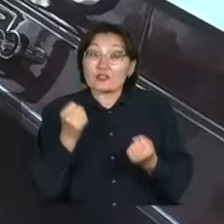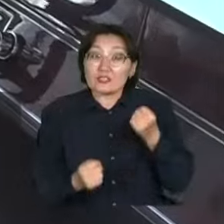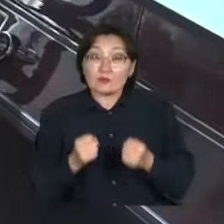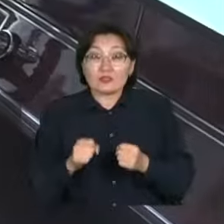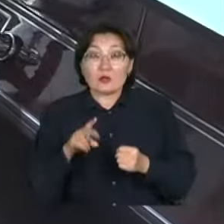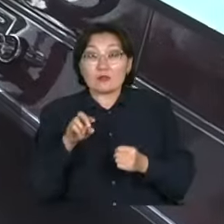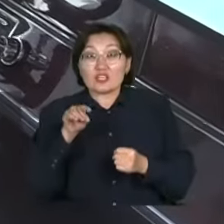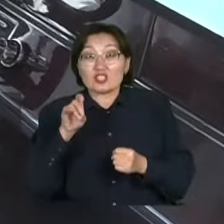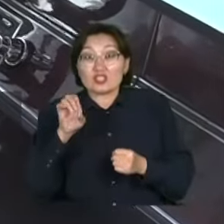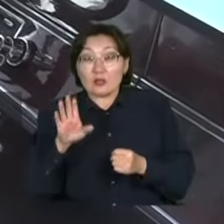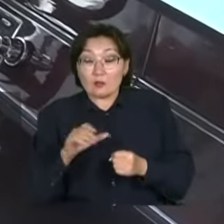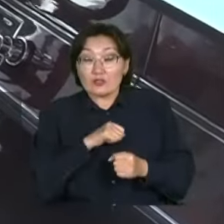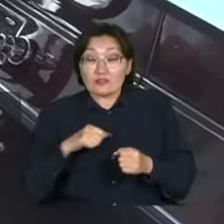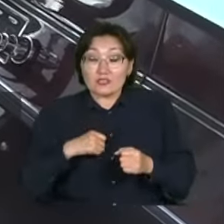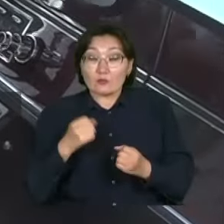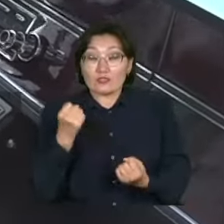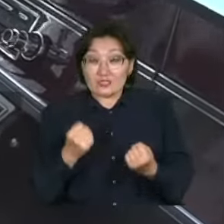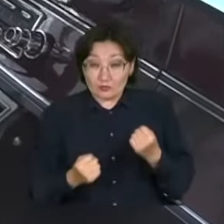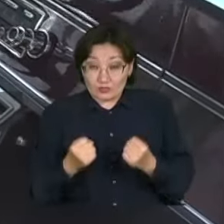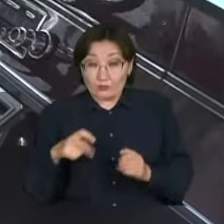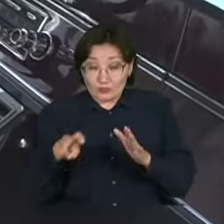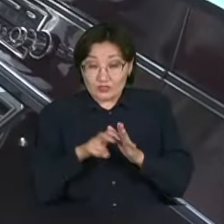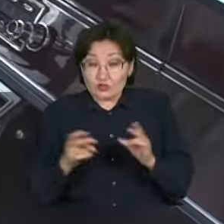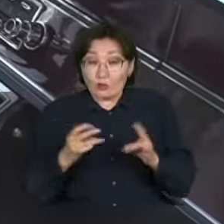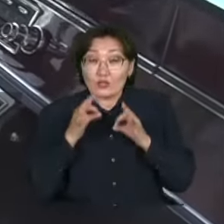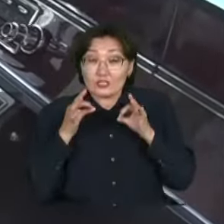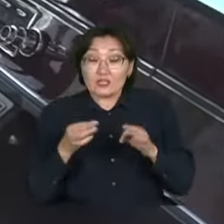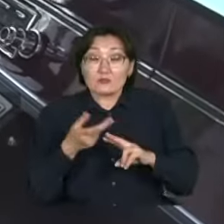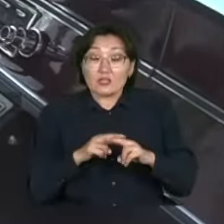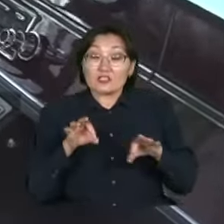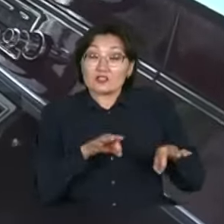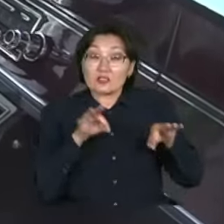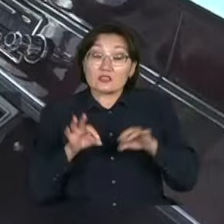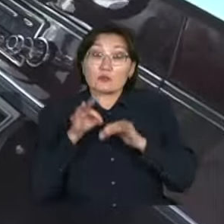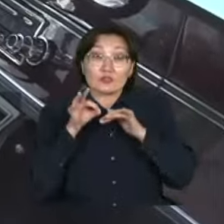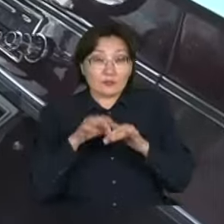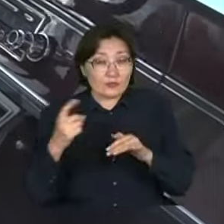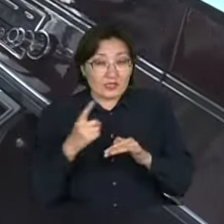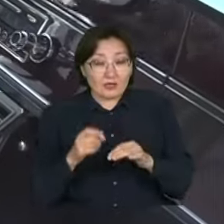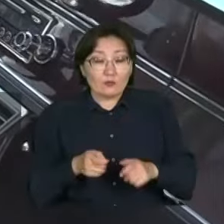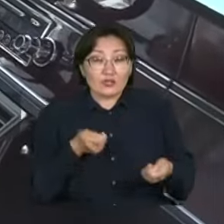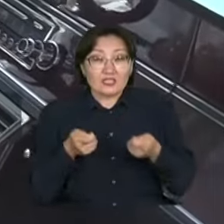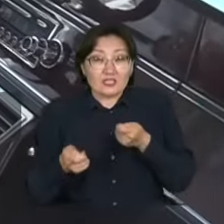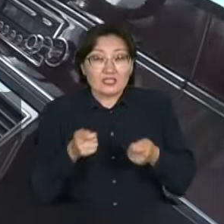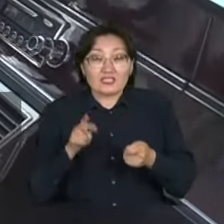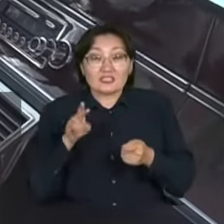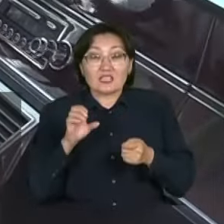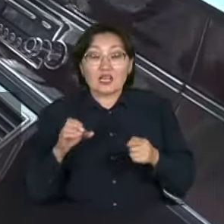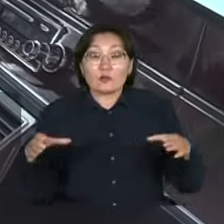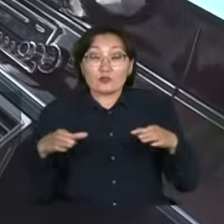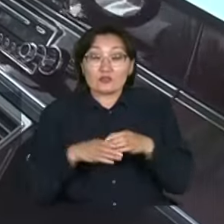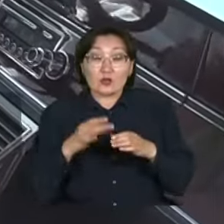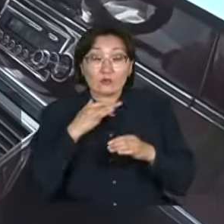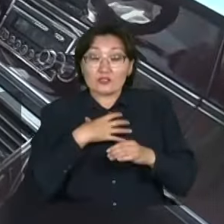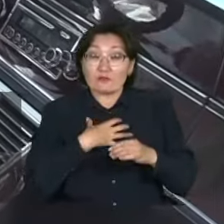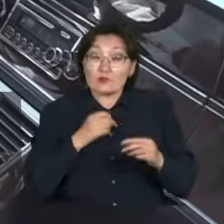Леонид Брежнев. Ранее он сам передвигался на нем. Стоит отметить, что данный транспорт сопровождал первого секретаря ЦК Компартии во многих